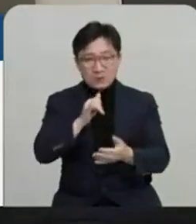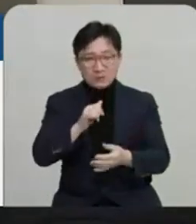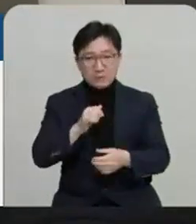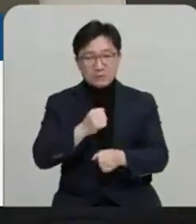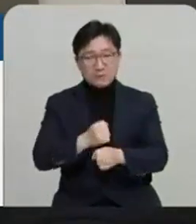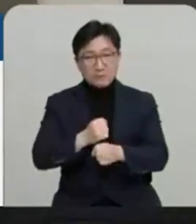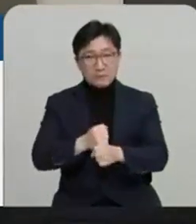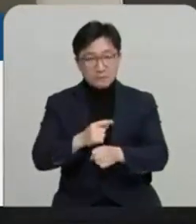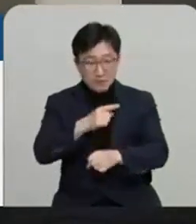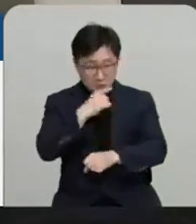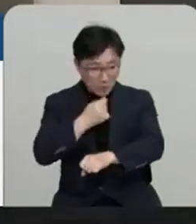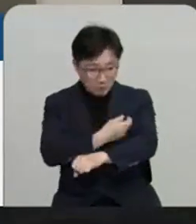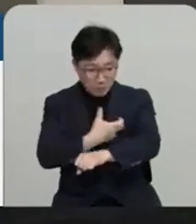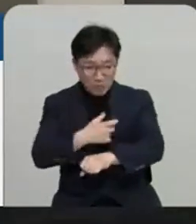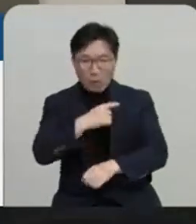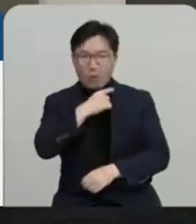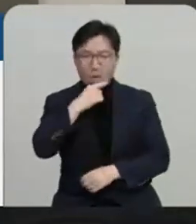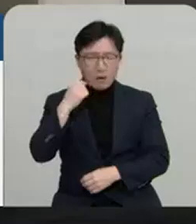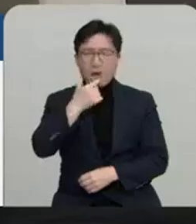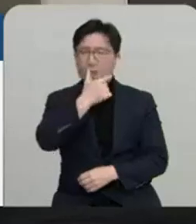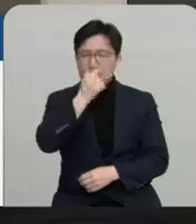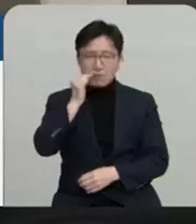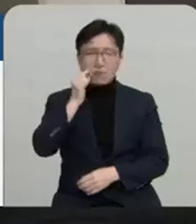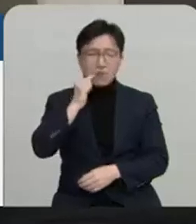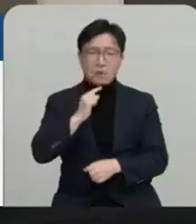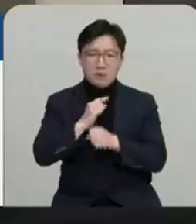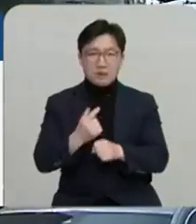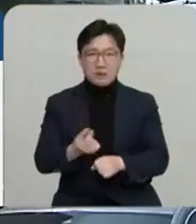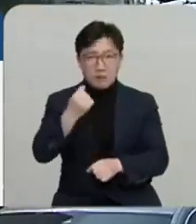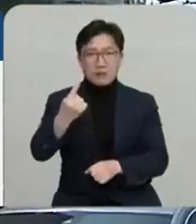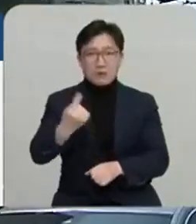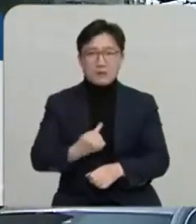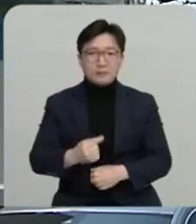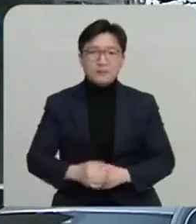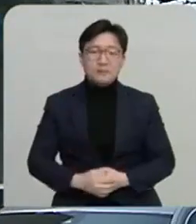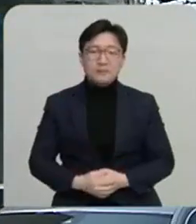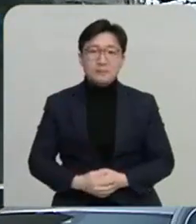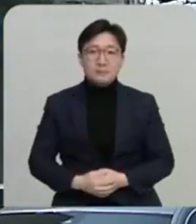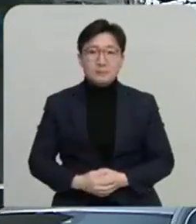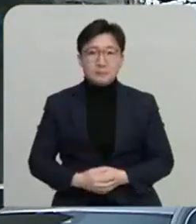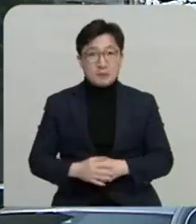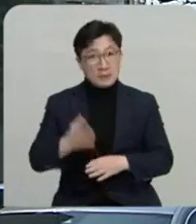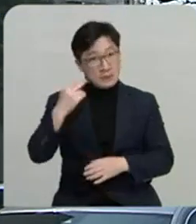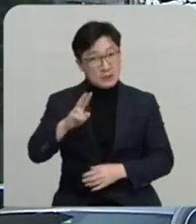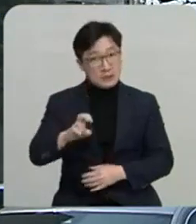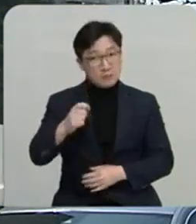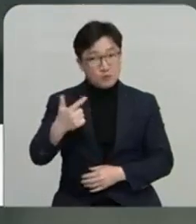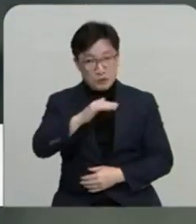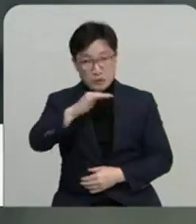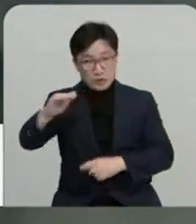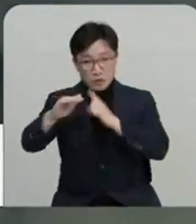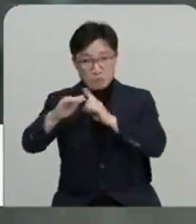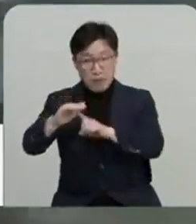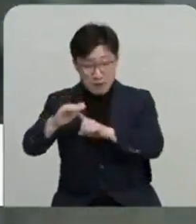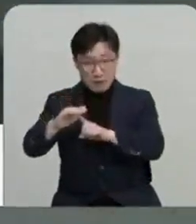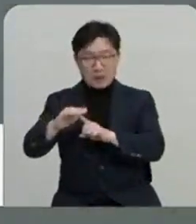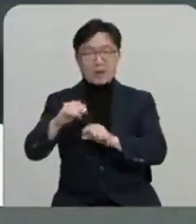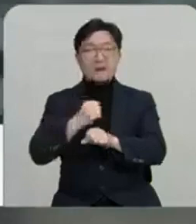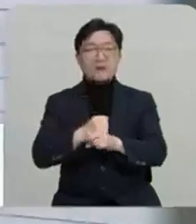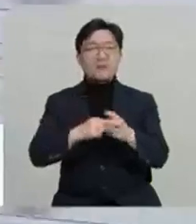그래서 혈액량이 부족하구나 싶어서 조금 더 빨리 왔어요. 26일 기준 전북 지역 혈액